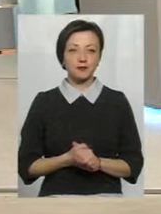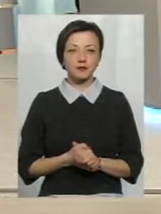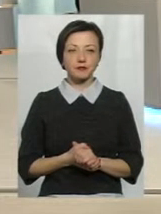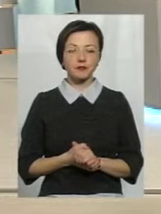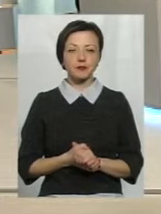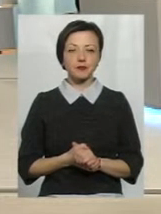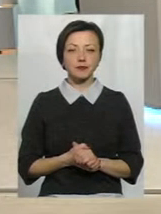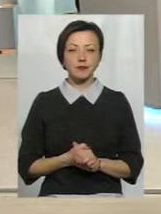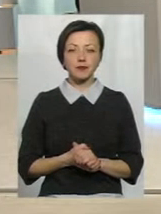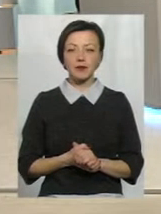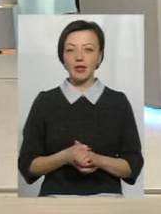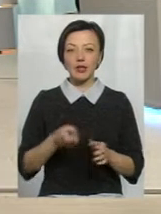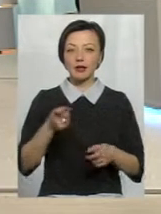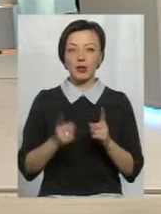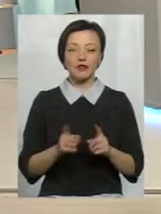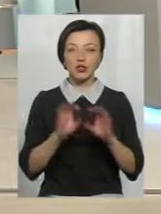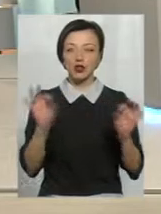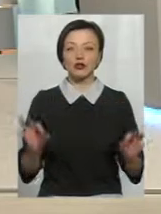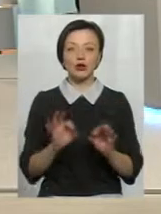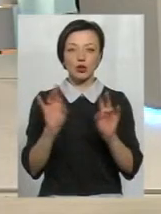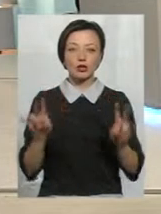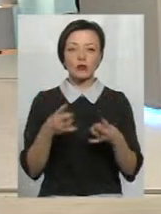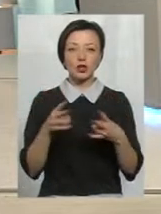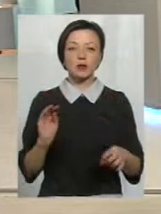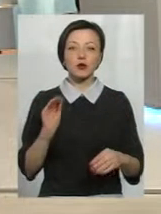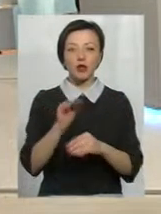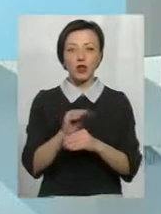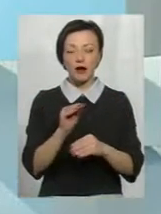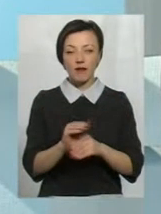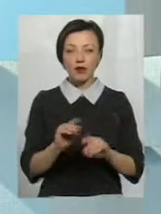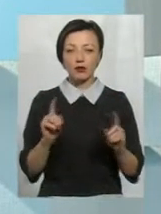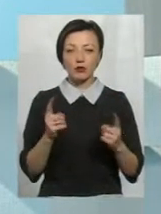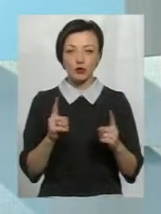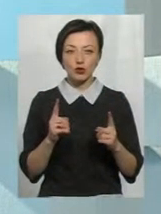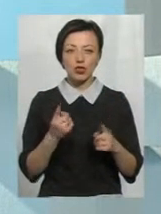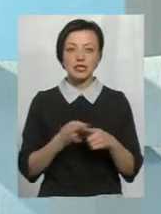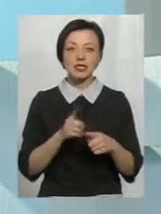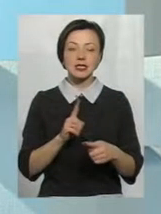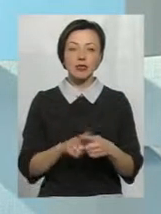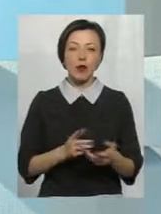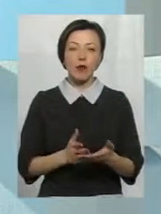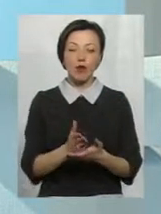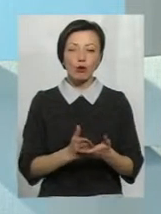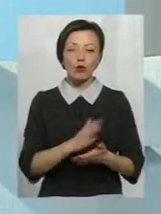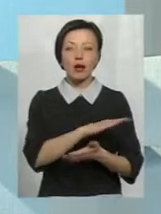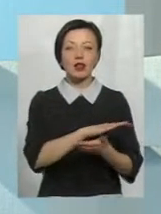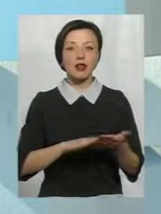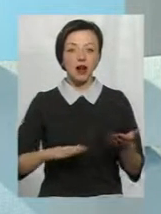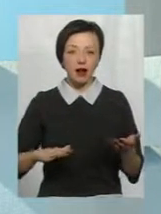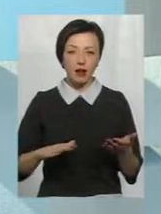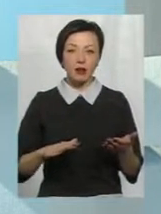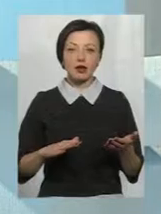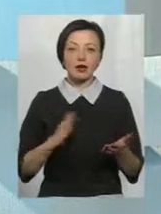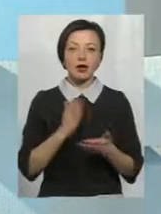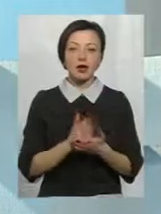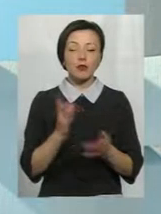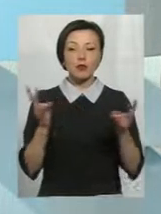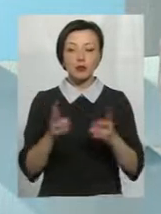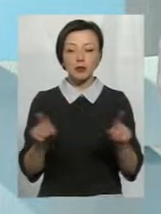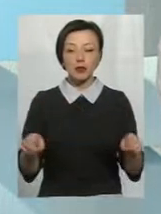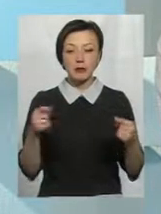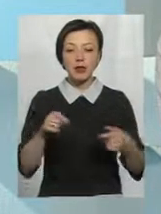Ну, насправді нічого не потрібно додавати, тому що цей сервіс він ідеальний, але потрібно піднімати